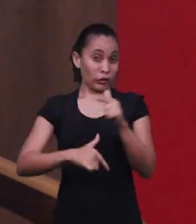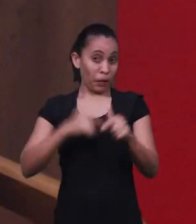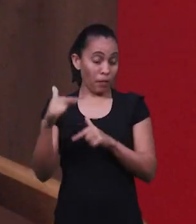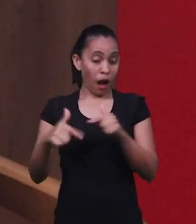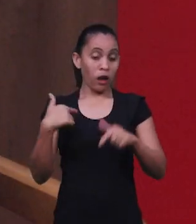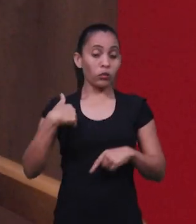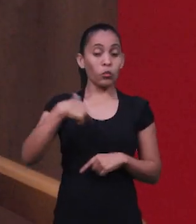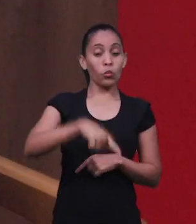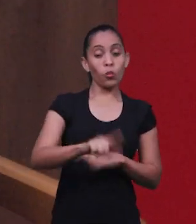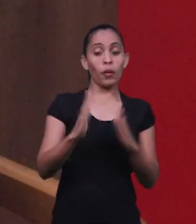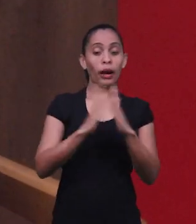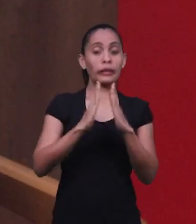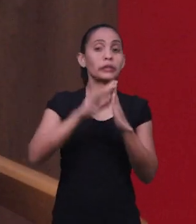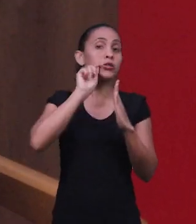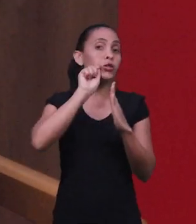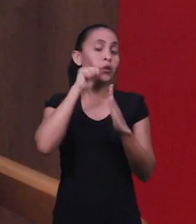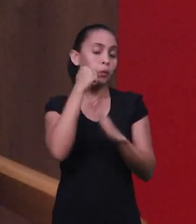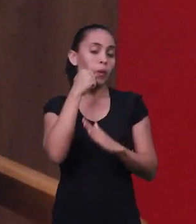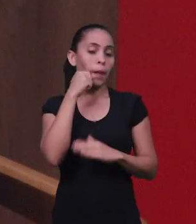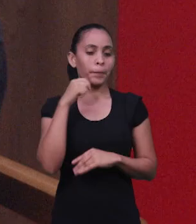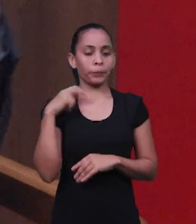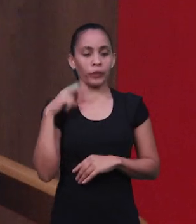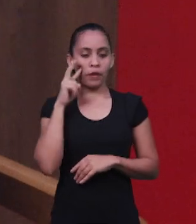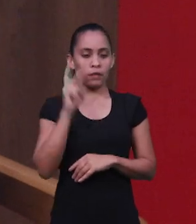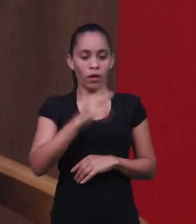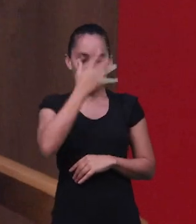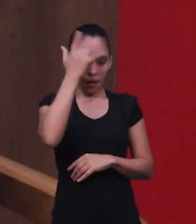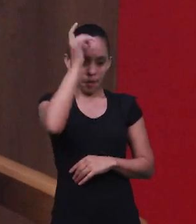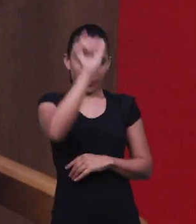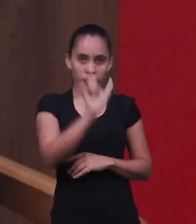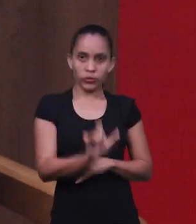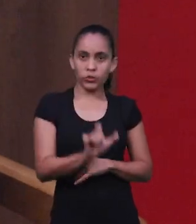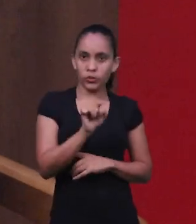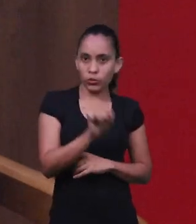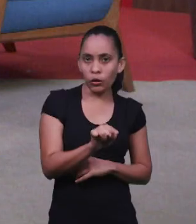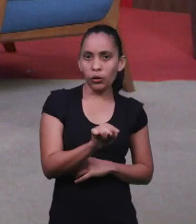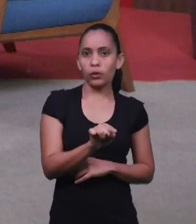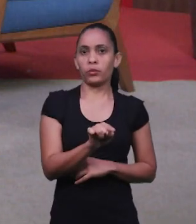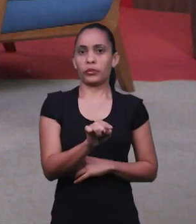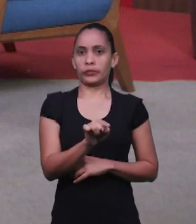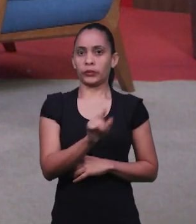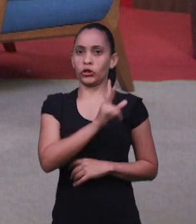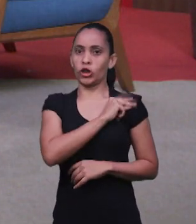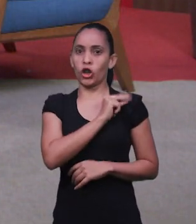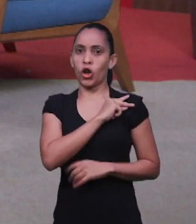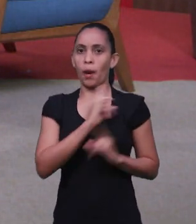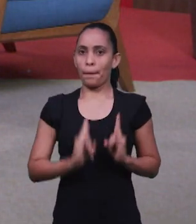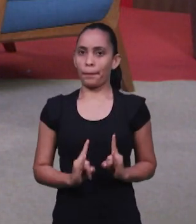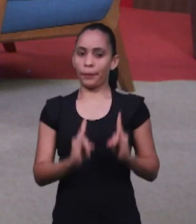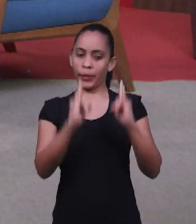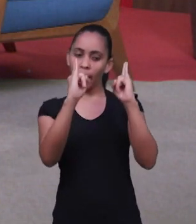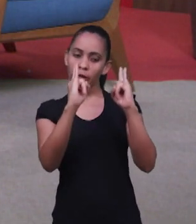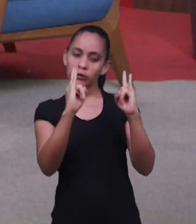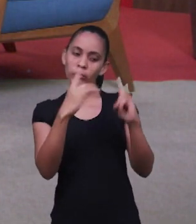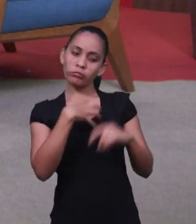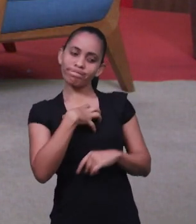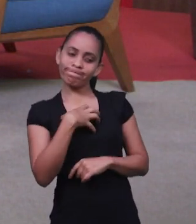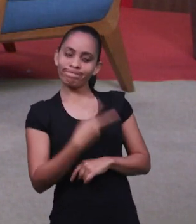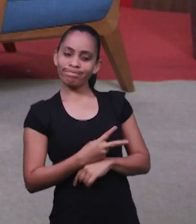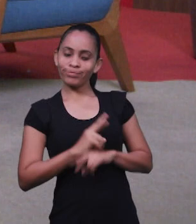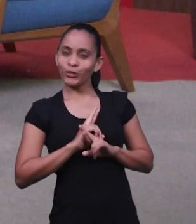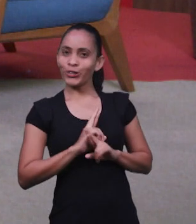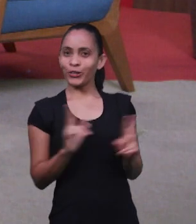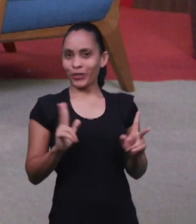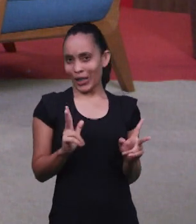travail, dans une boulangerie, on voit une personne dans une réception d'un immeuble, on voit qu'il y a quelque chose